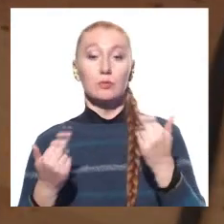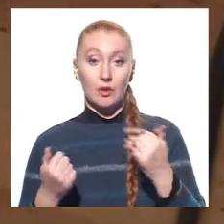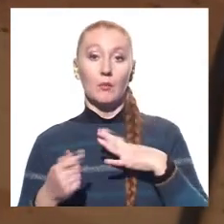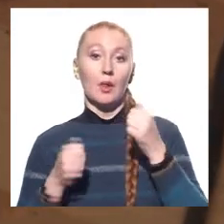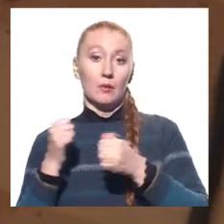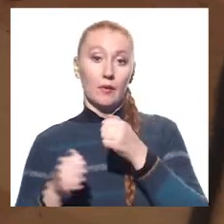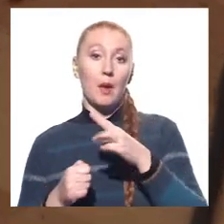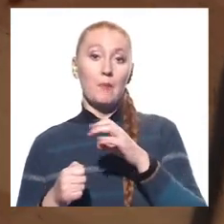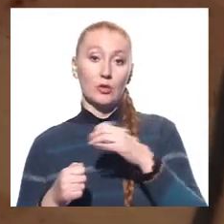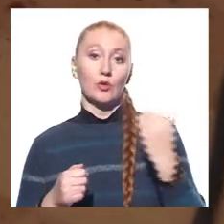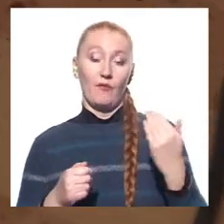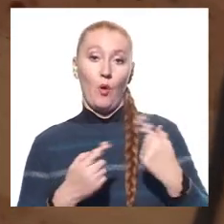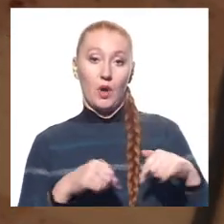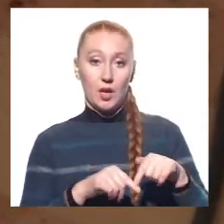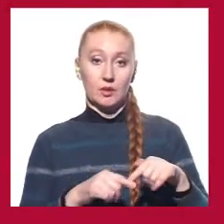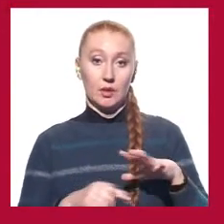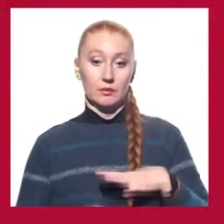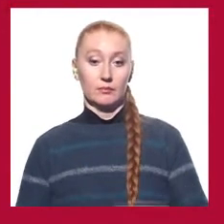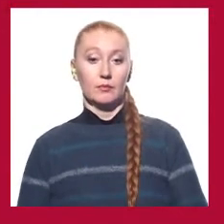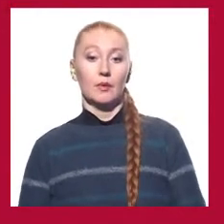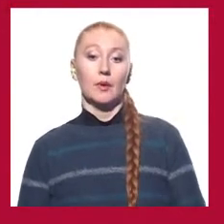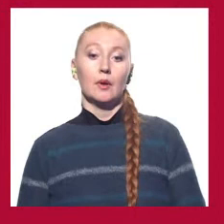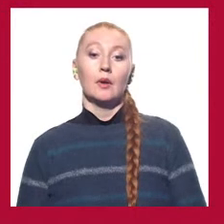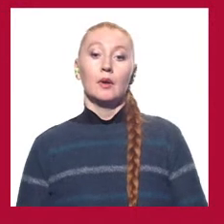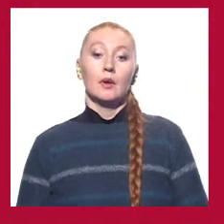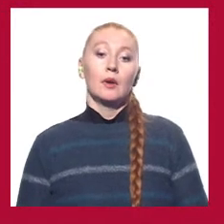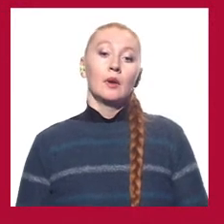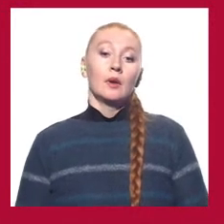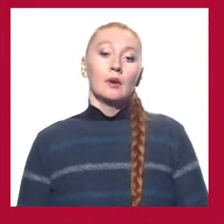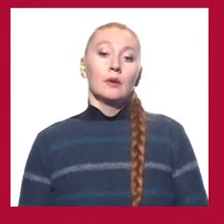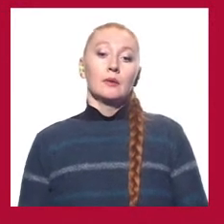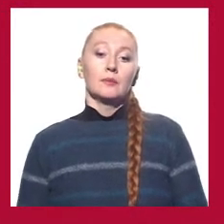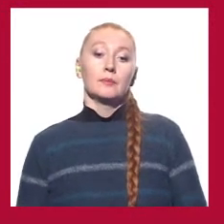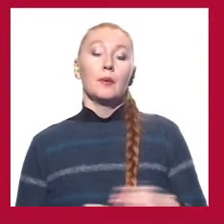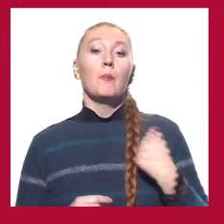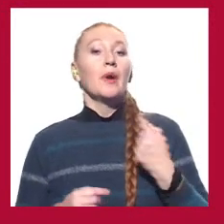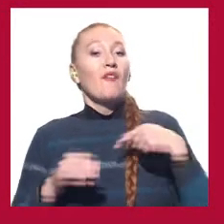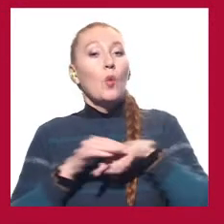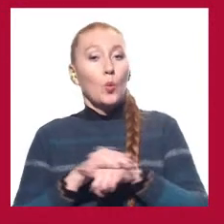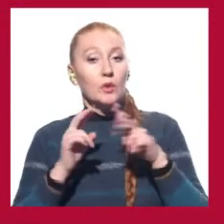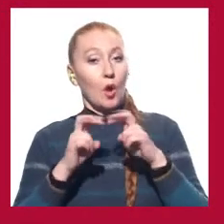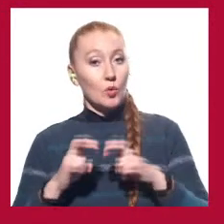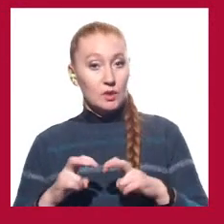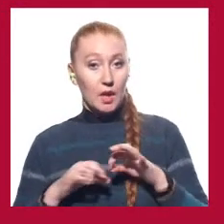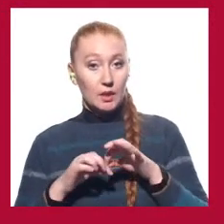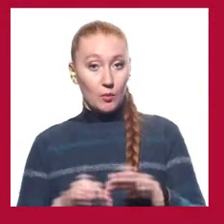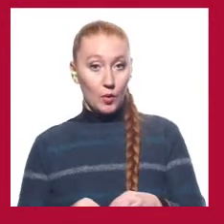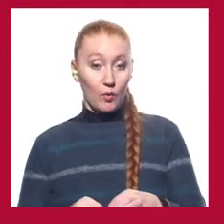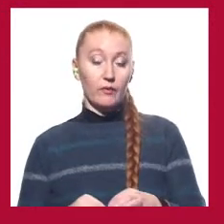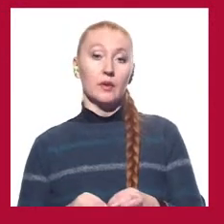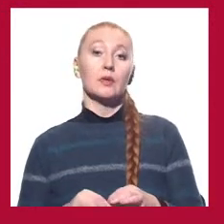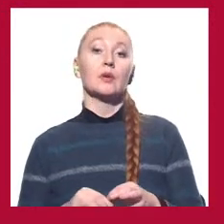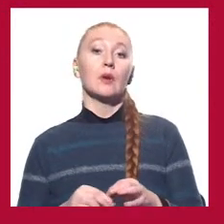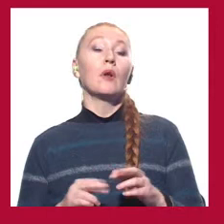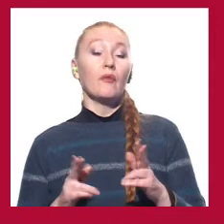Владислава Мельничука членами їхньої організації. Ну, ми все-таки провели внутрішнє розслідування.